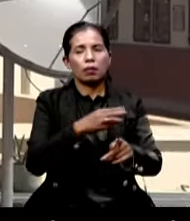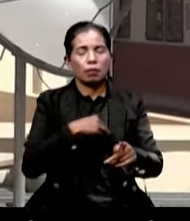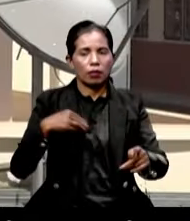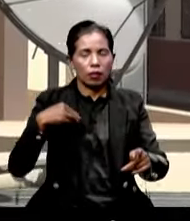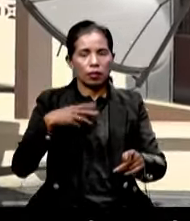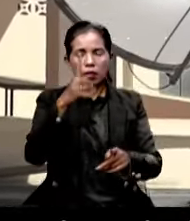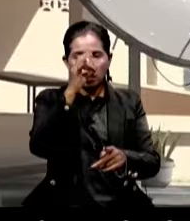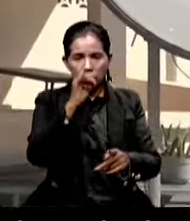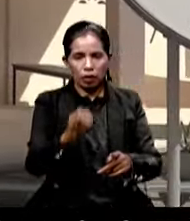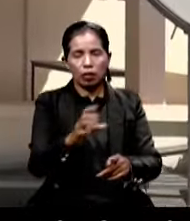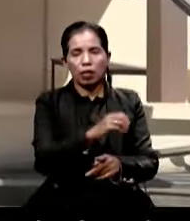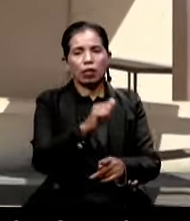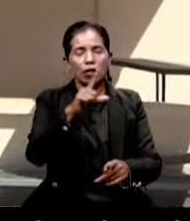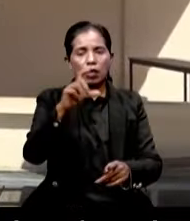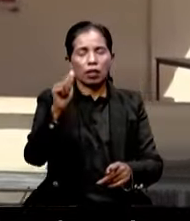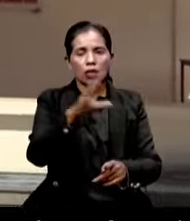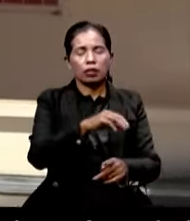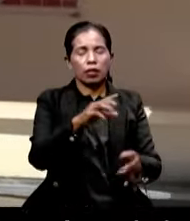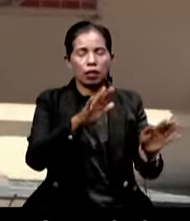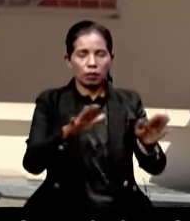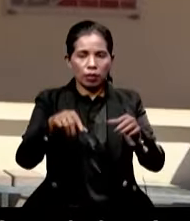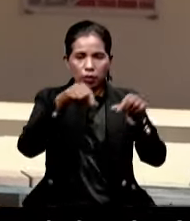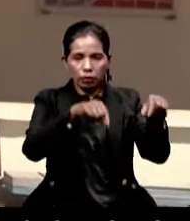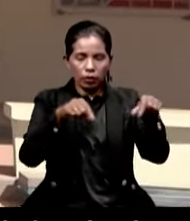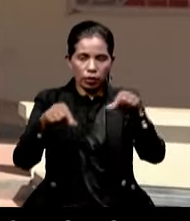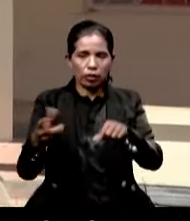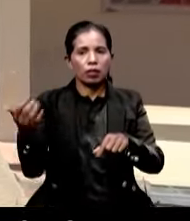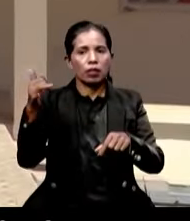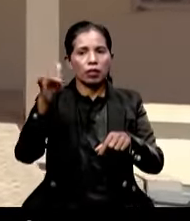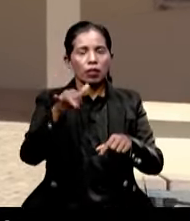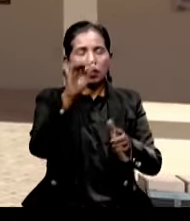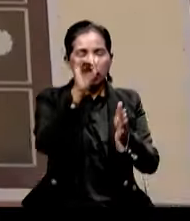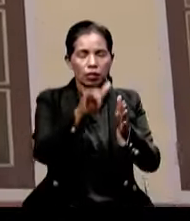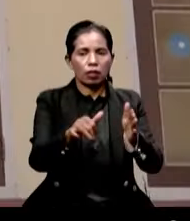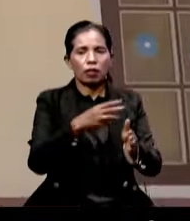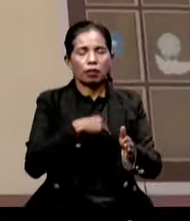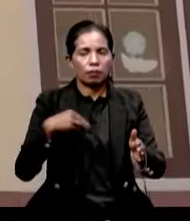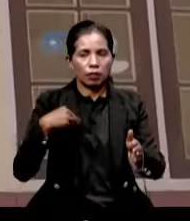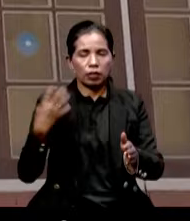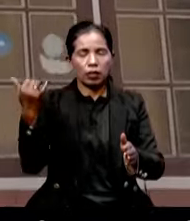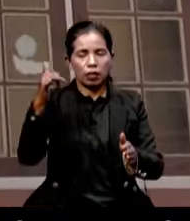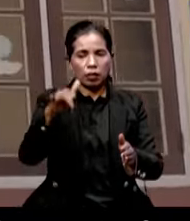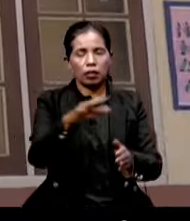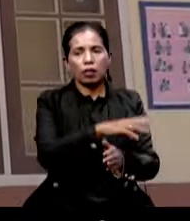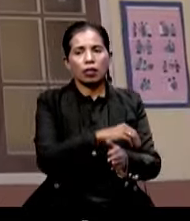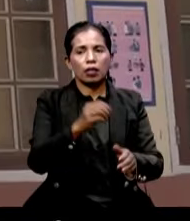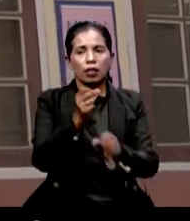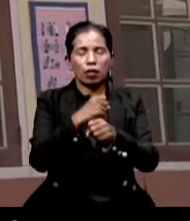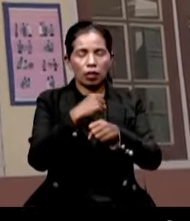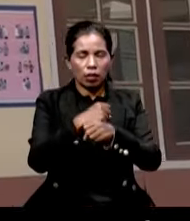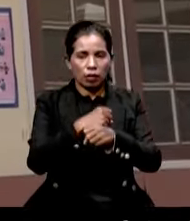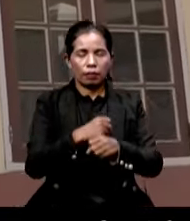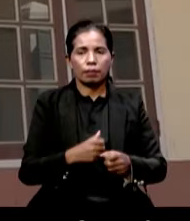Alma Yedili, no alas, inklui labarik defisiensia sira nebe durante ne, hela ho Madre sira, no sira nebe halau